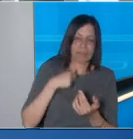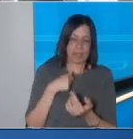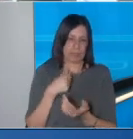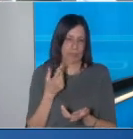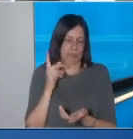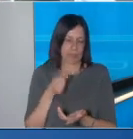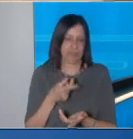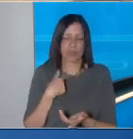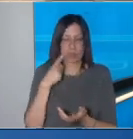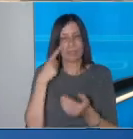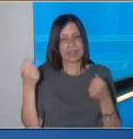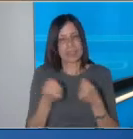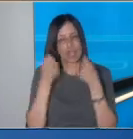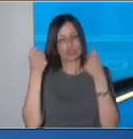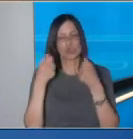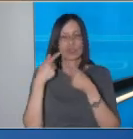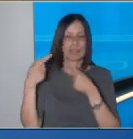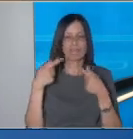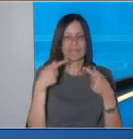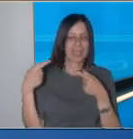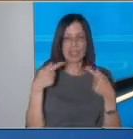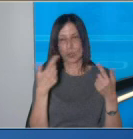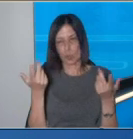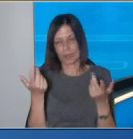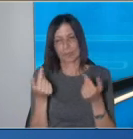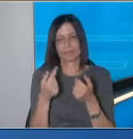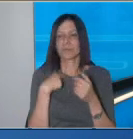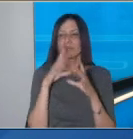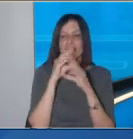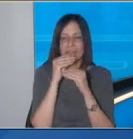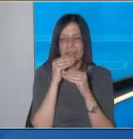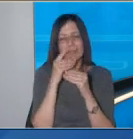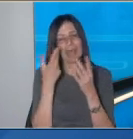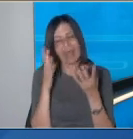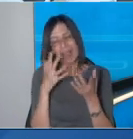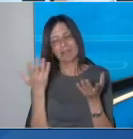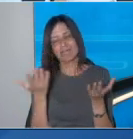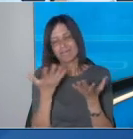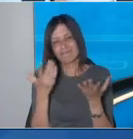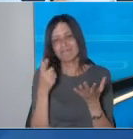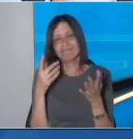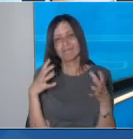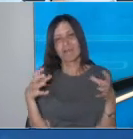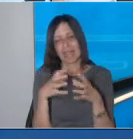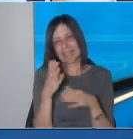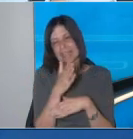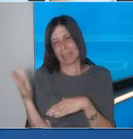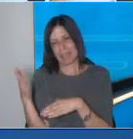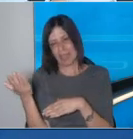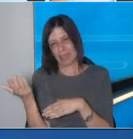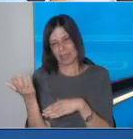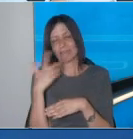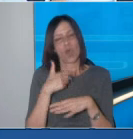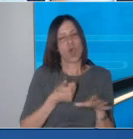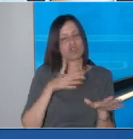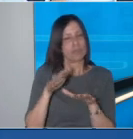אנחנו רואים את ההתנגשות ואת החיכוך הזה. אז בוא נדבר על הפיל או הפלפילון, או על איך שנקרא לזה, מפלגת ימינה,